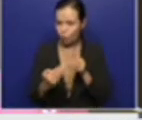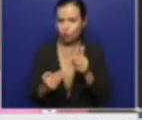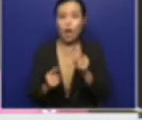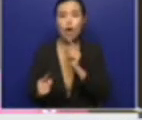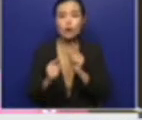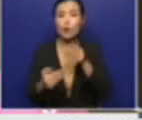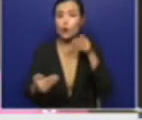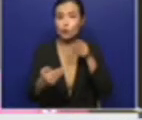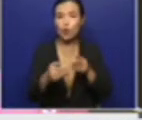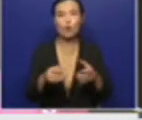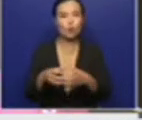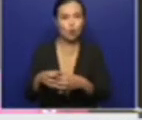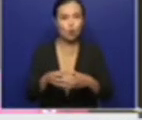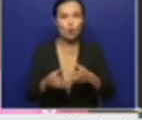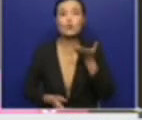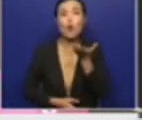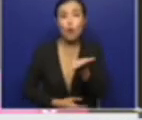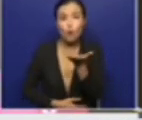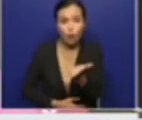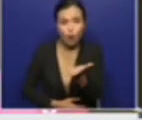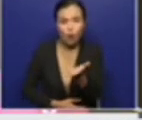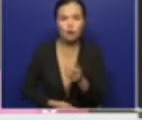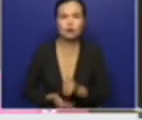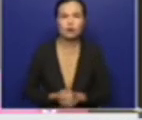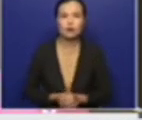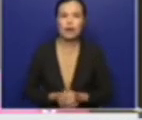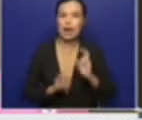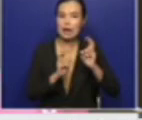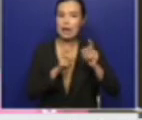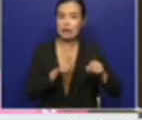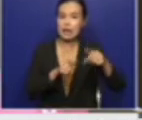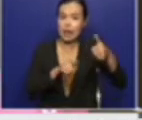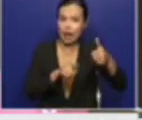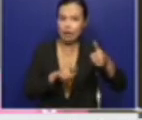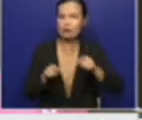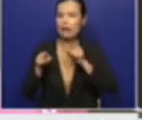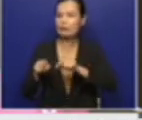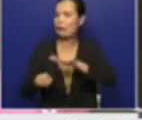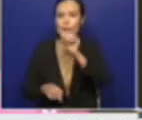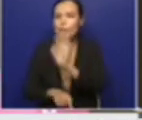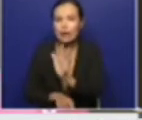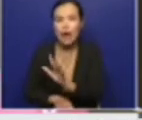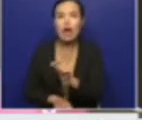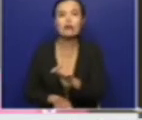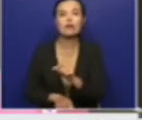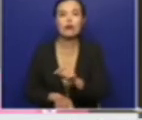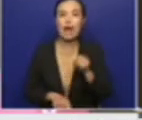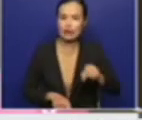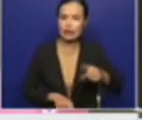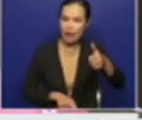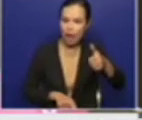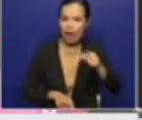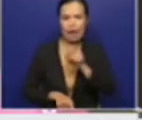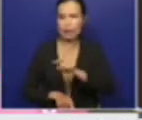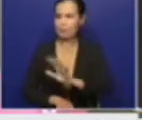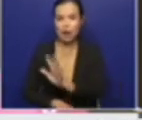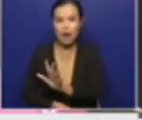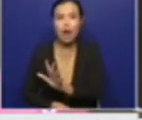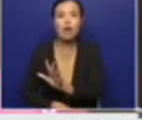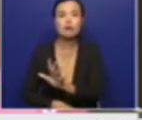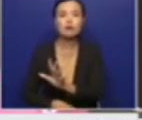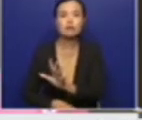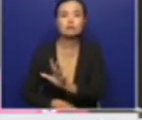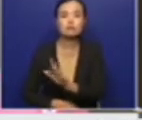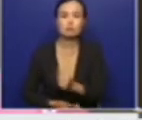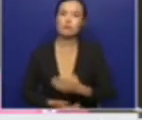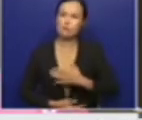กับกลุ่มที่กำลังเรียกร้องว่าเรื่องนี้ได้เรื่องนั้นไม่ได้เรื่องนี้ได้เรื่องนั้นไม่ได้เพราะ